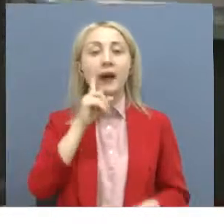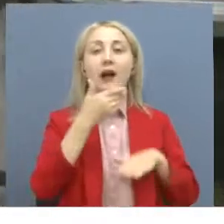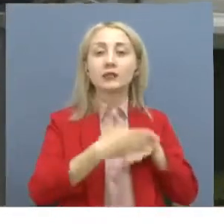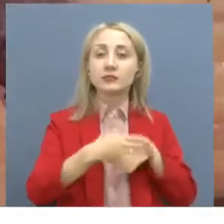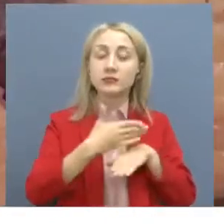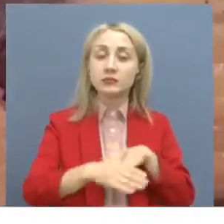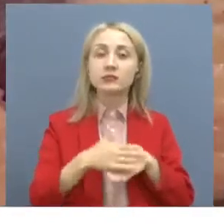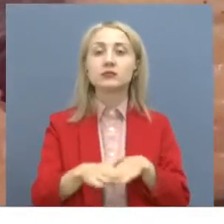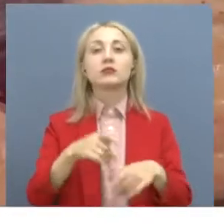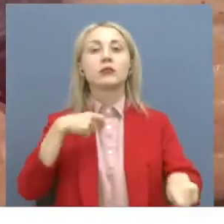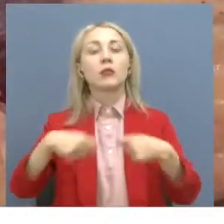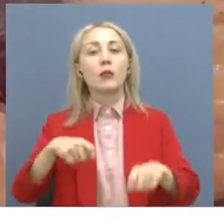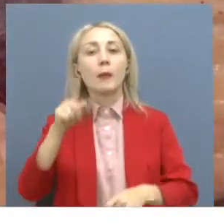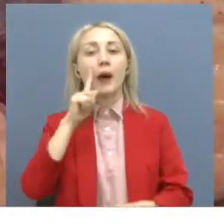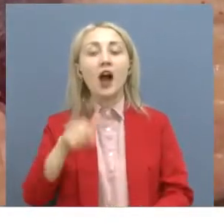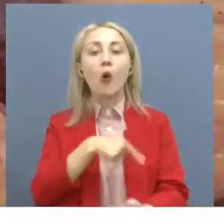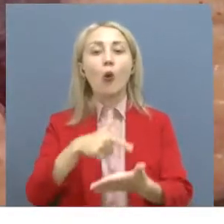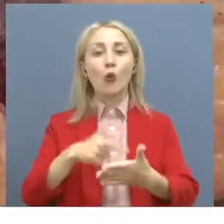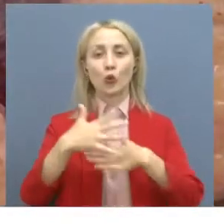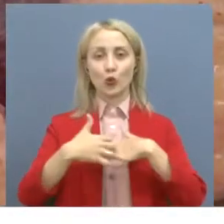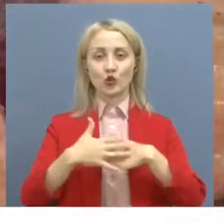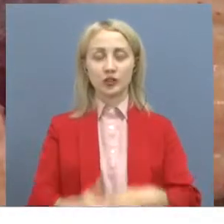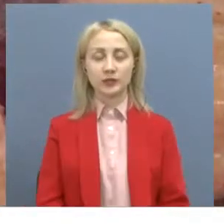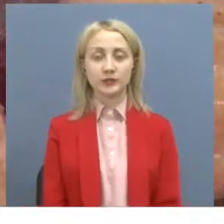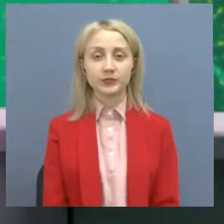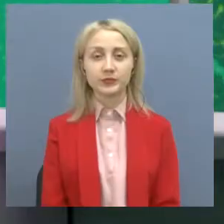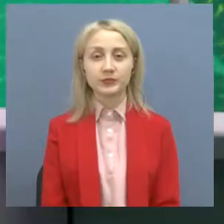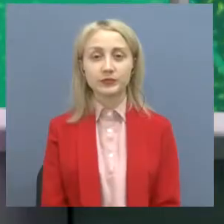Павел Соловьев, Бауыржан Смағұл, Жамбыл Балтаев, Көкше ақпарат.